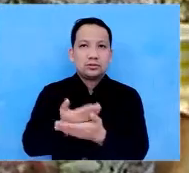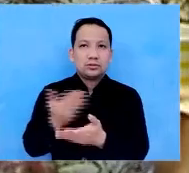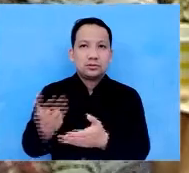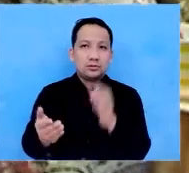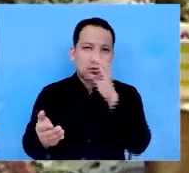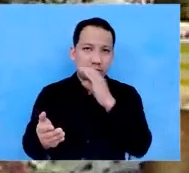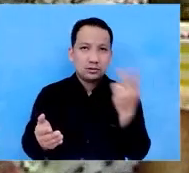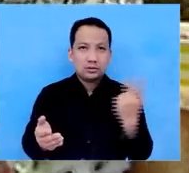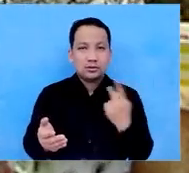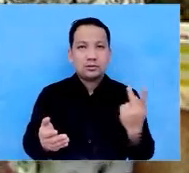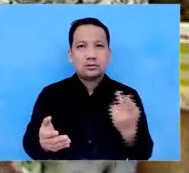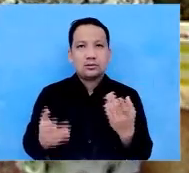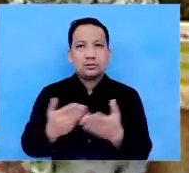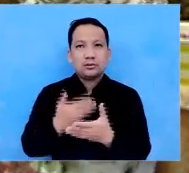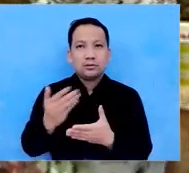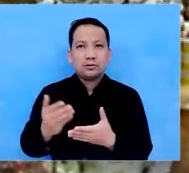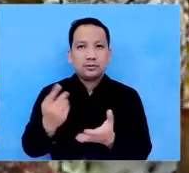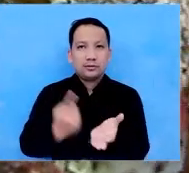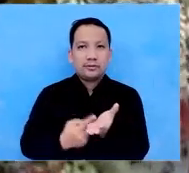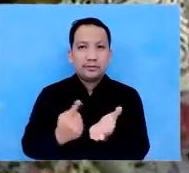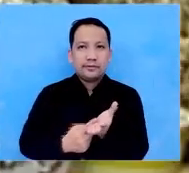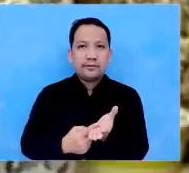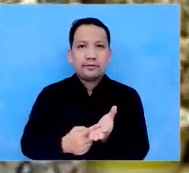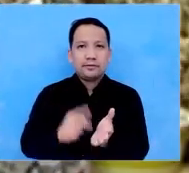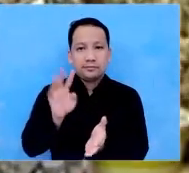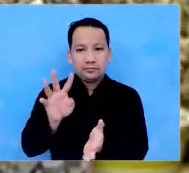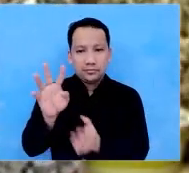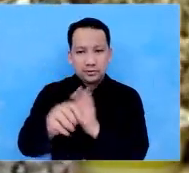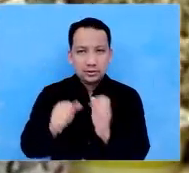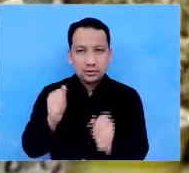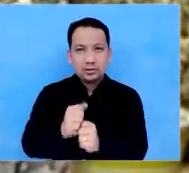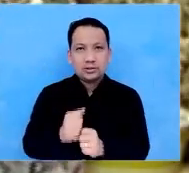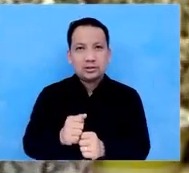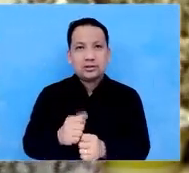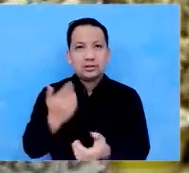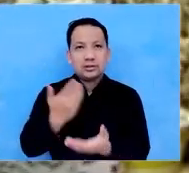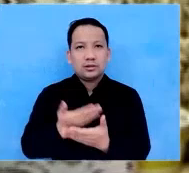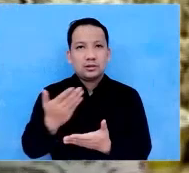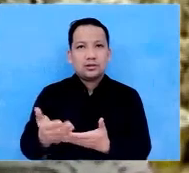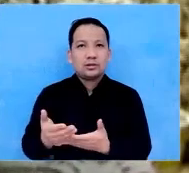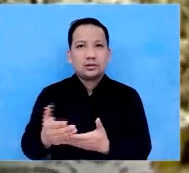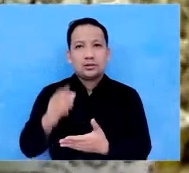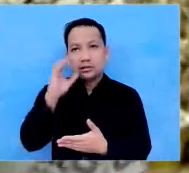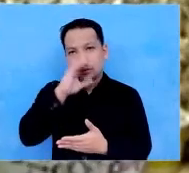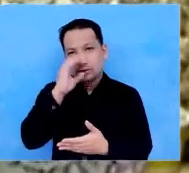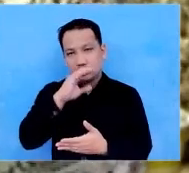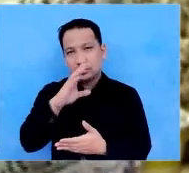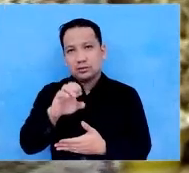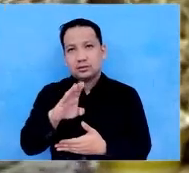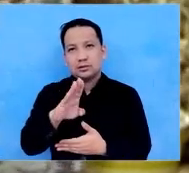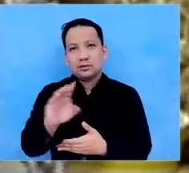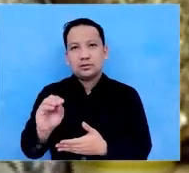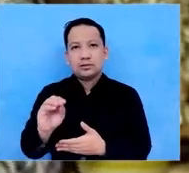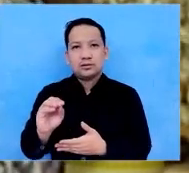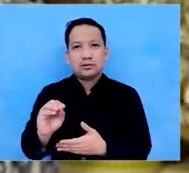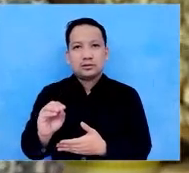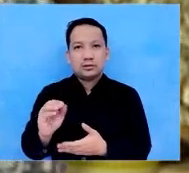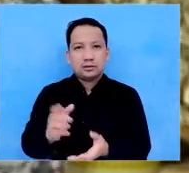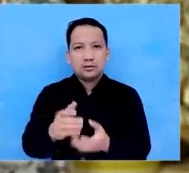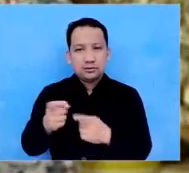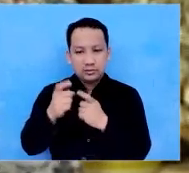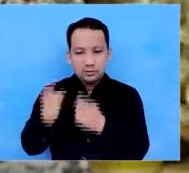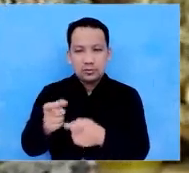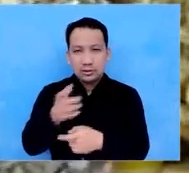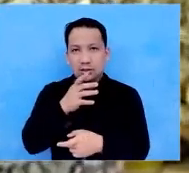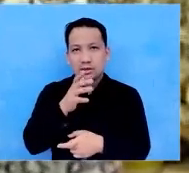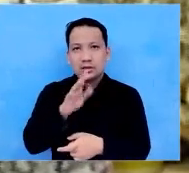pa lang kami. So we're talking here of 40 years ago. Yan, binili namin sa Cebu. Yan, regalo namin sa mami ko. And then this